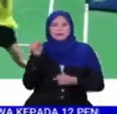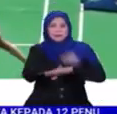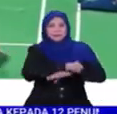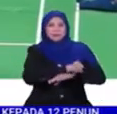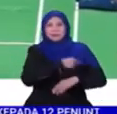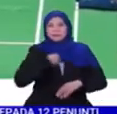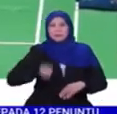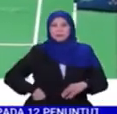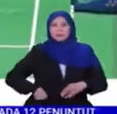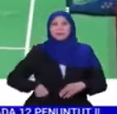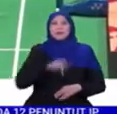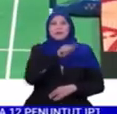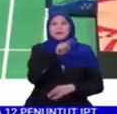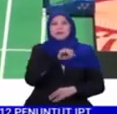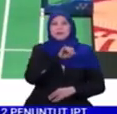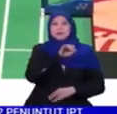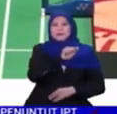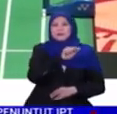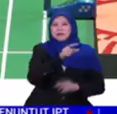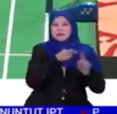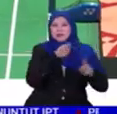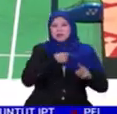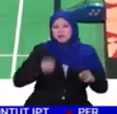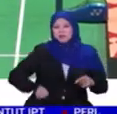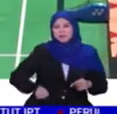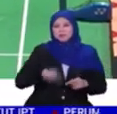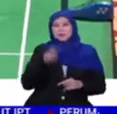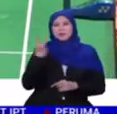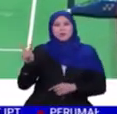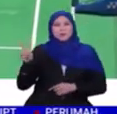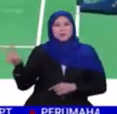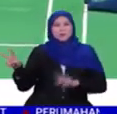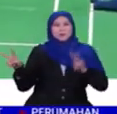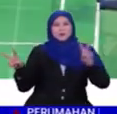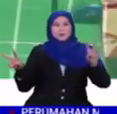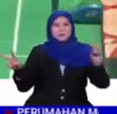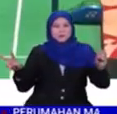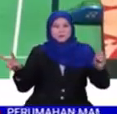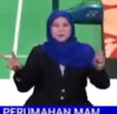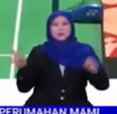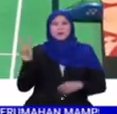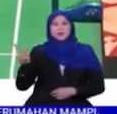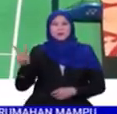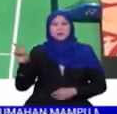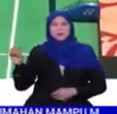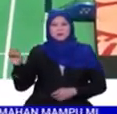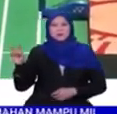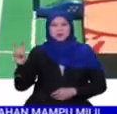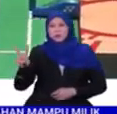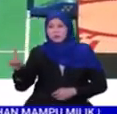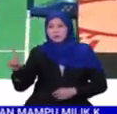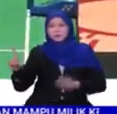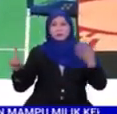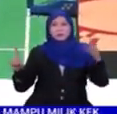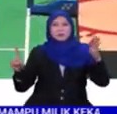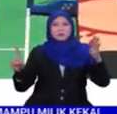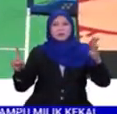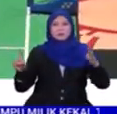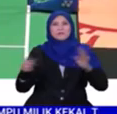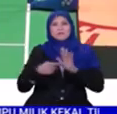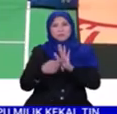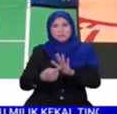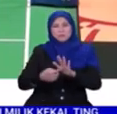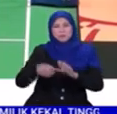uzone your you think dari cina 22 20214 turun